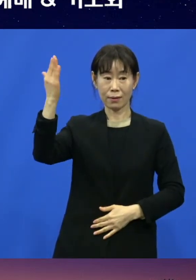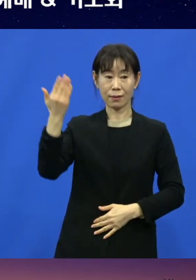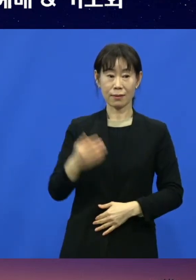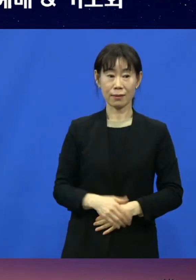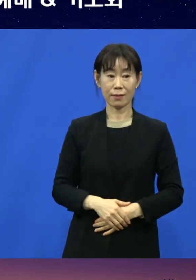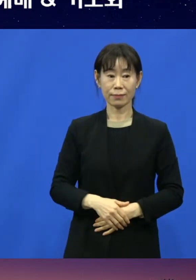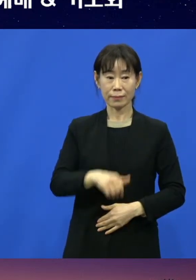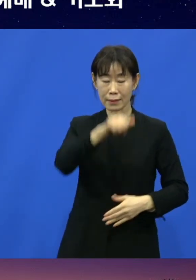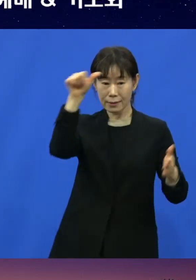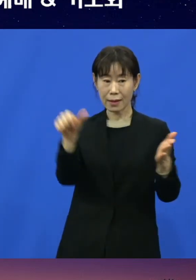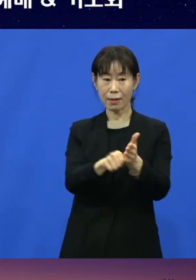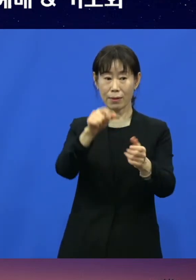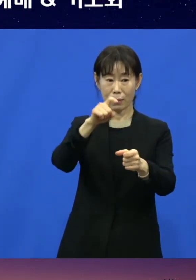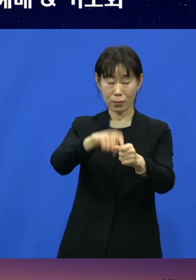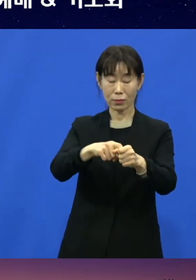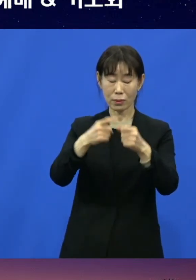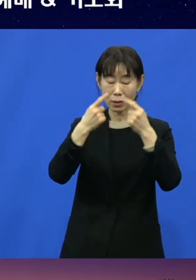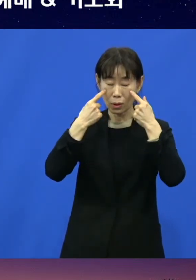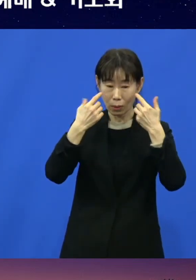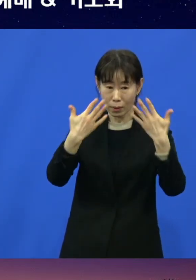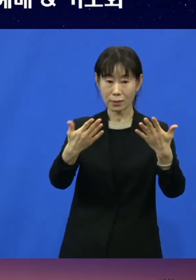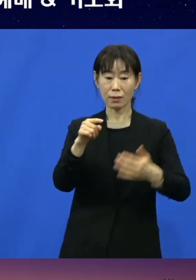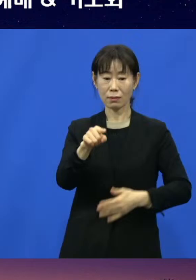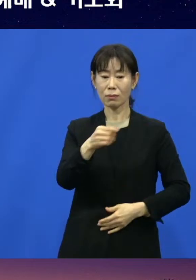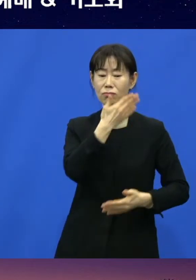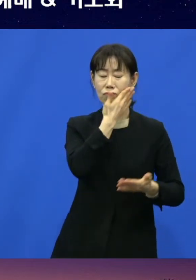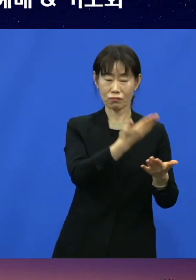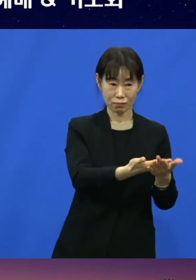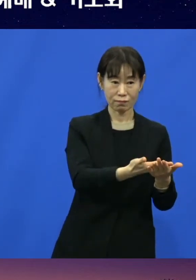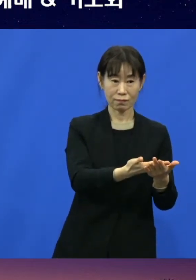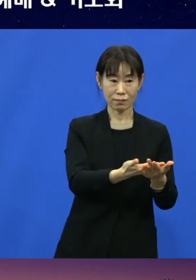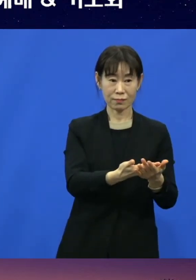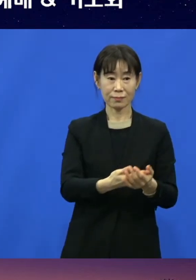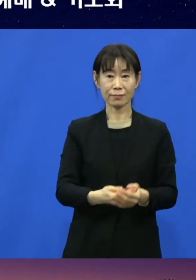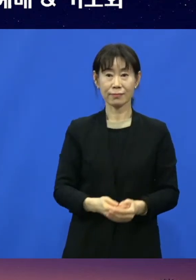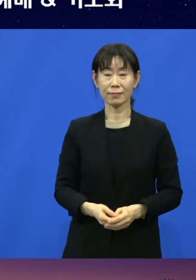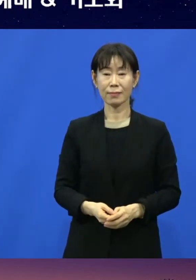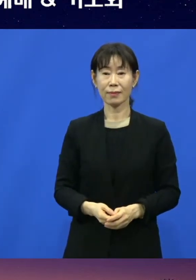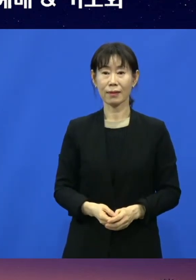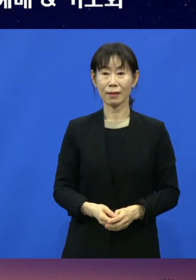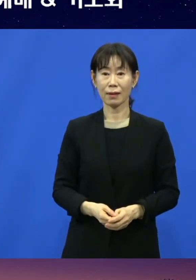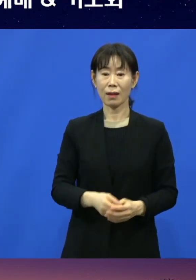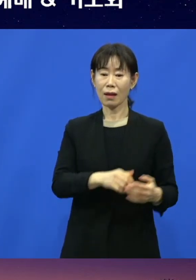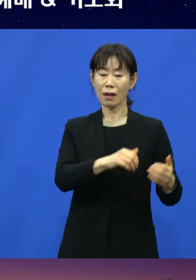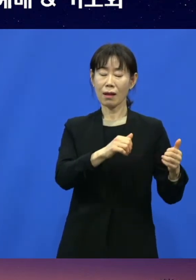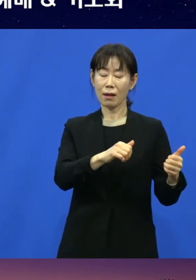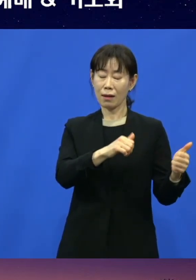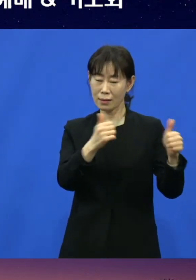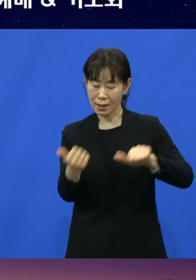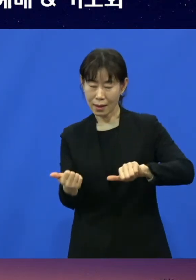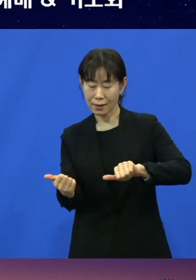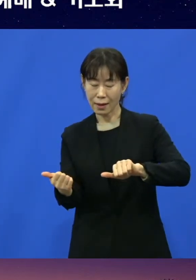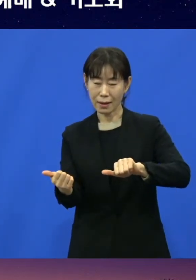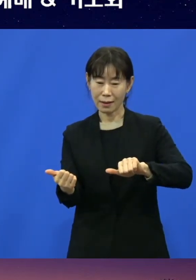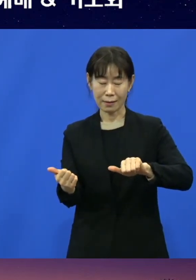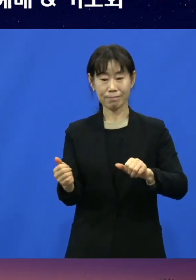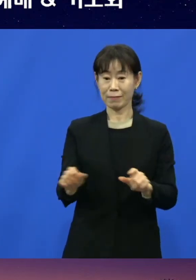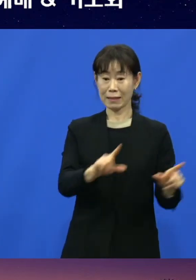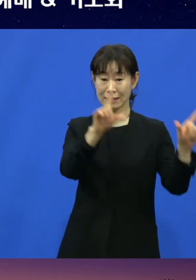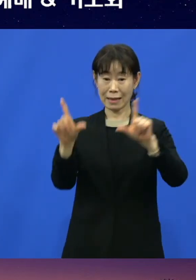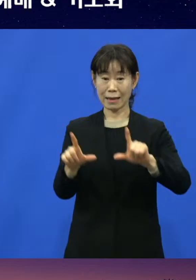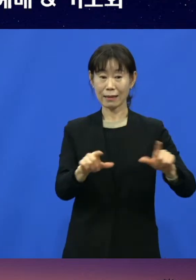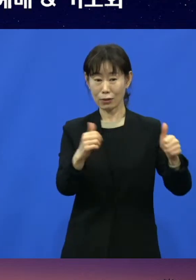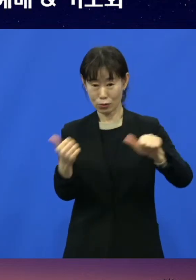여러분, 삶의 목적이 분명해지는 게 이게 너무 중요해요. 이제 살아도 주를 위해서 죽어도 주를 위해서 사는 이